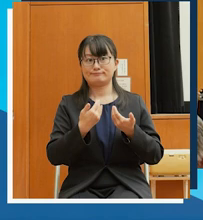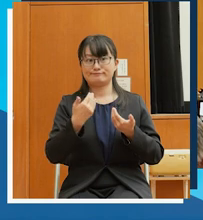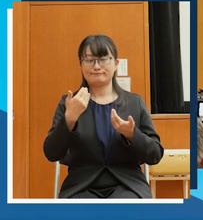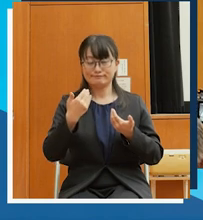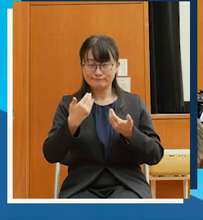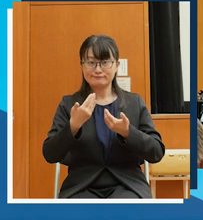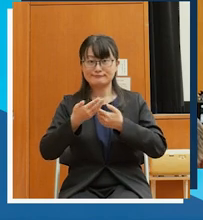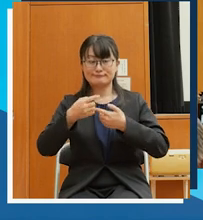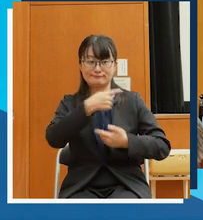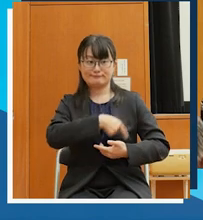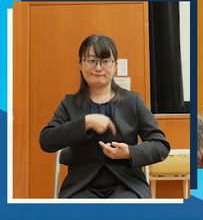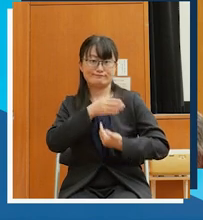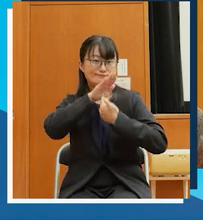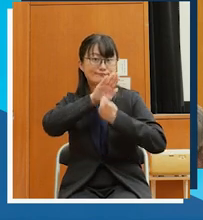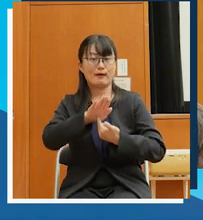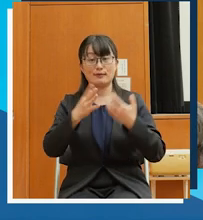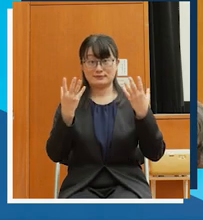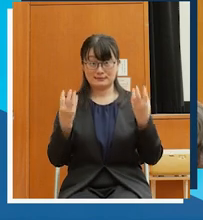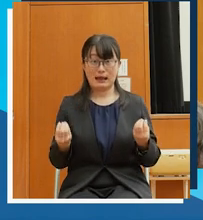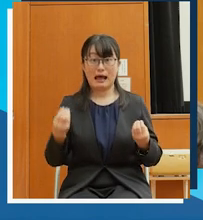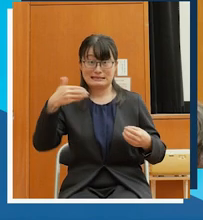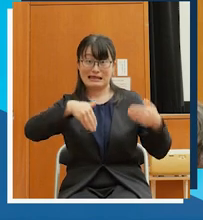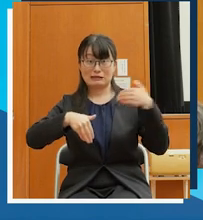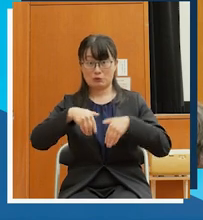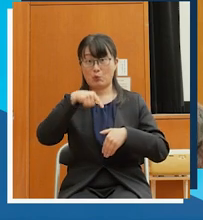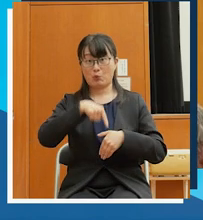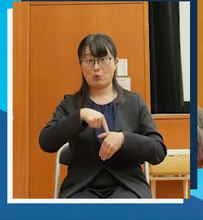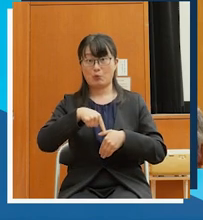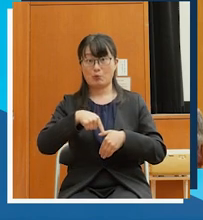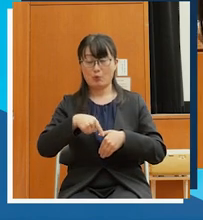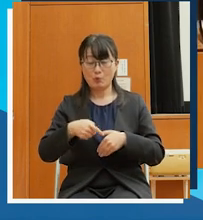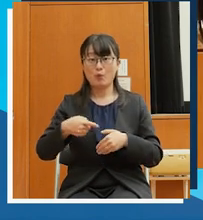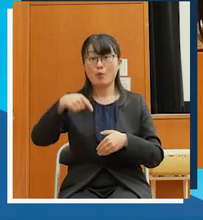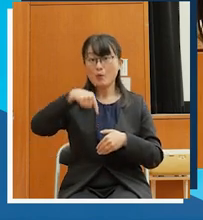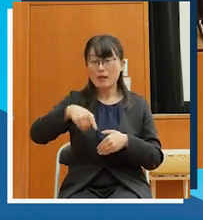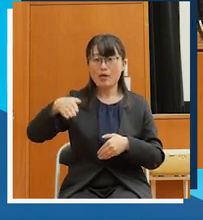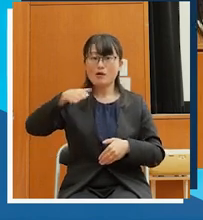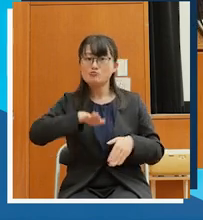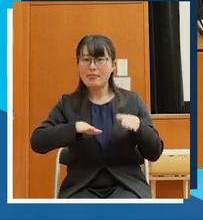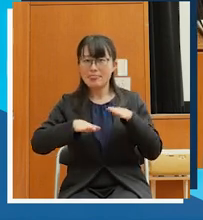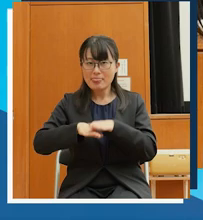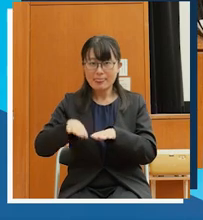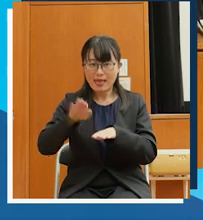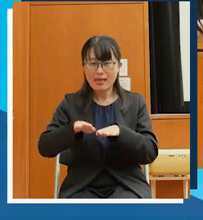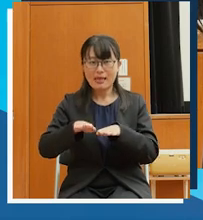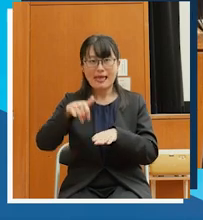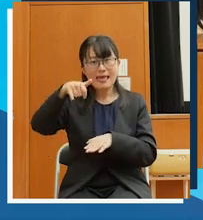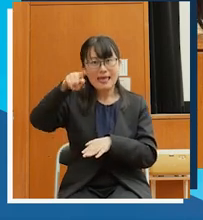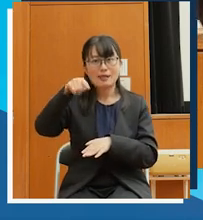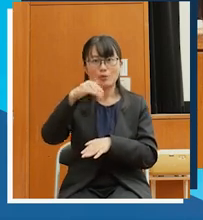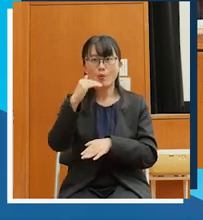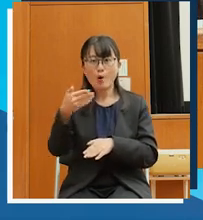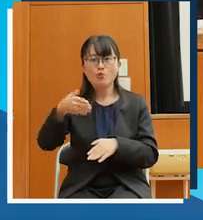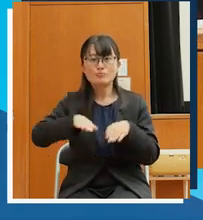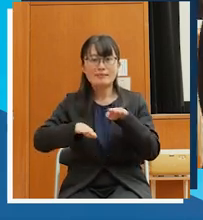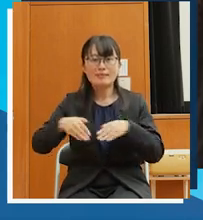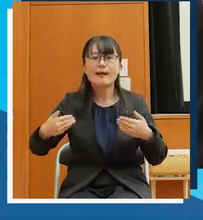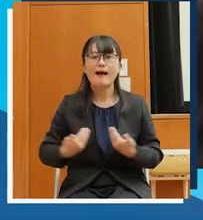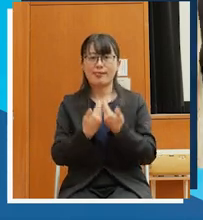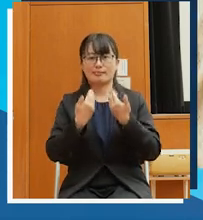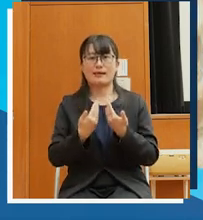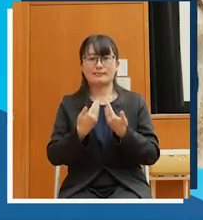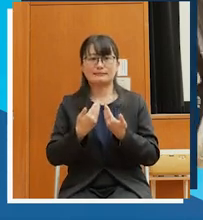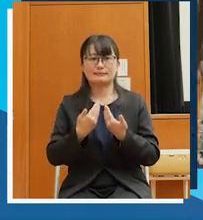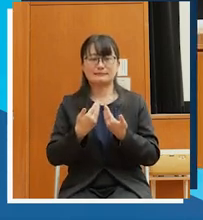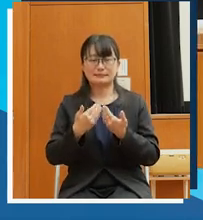示したこの辺野古の新基地建設のための埋立て反対の民をことごとく覆していますそしてもう1つは沖縄